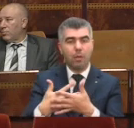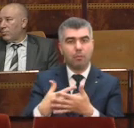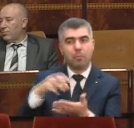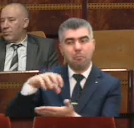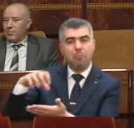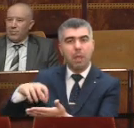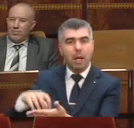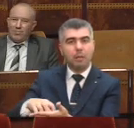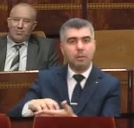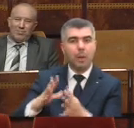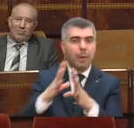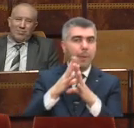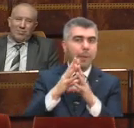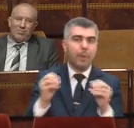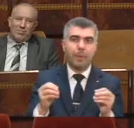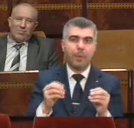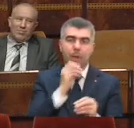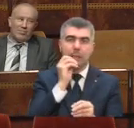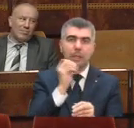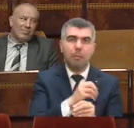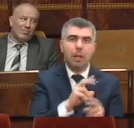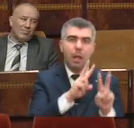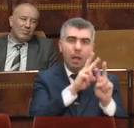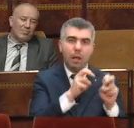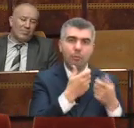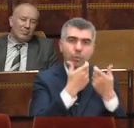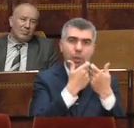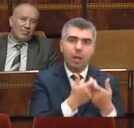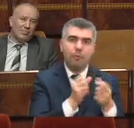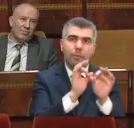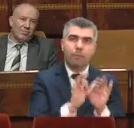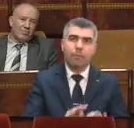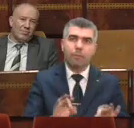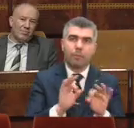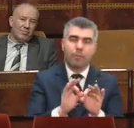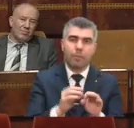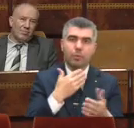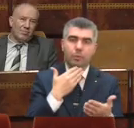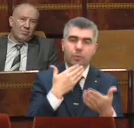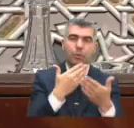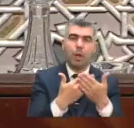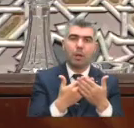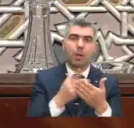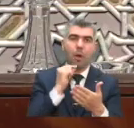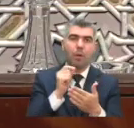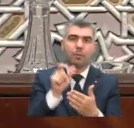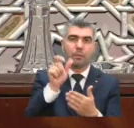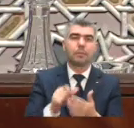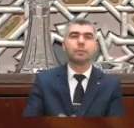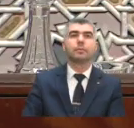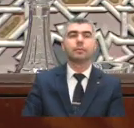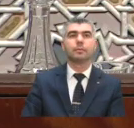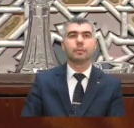كلها تعاني من غياب تام للمطارح المراقبة، وبالتالي هناك مطارح عشوائية. شكرا سيد النائب المحترم.